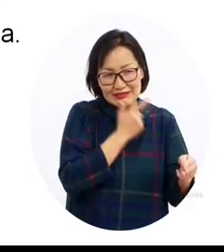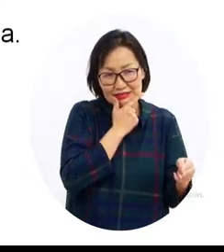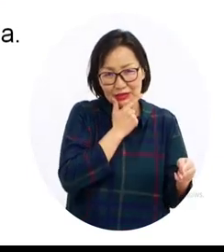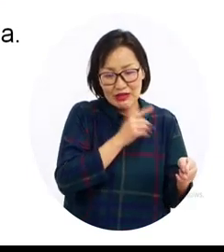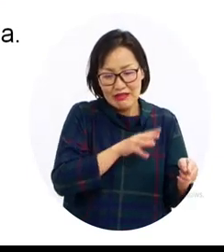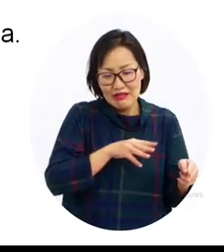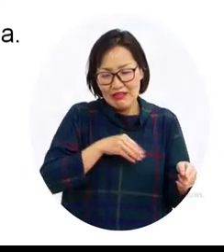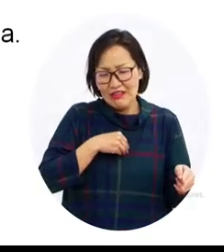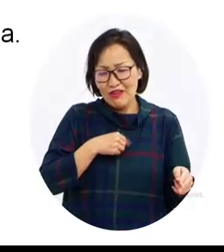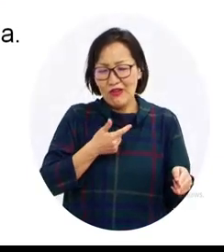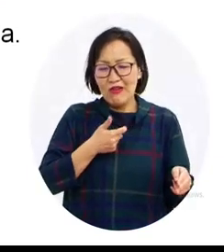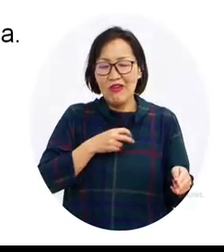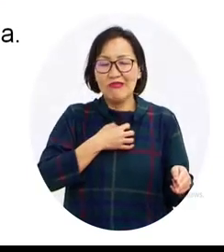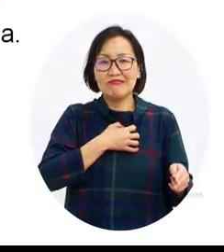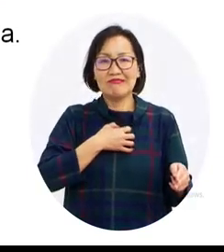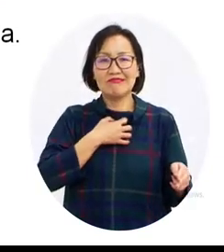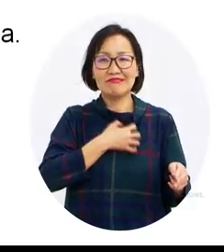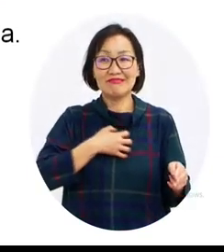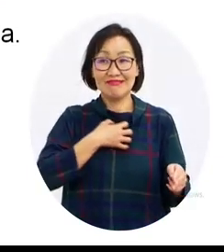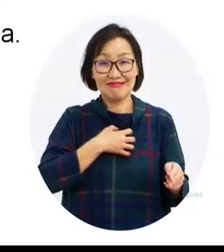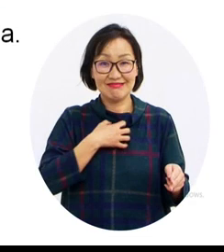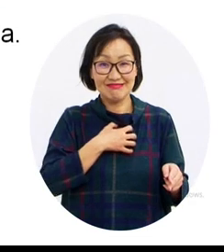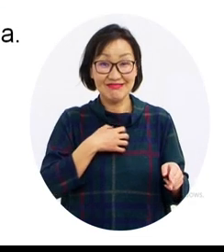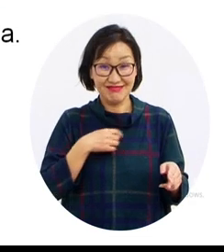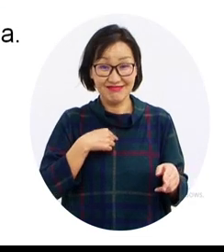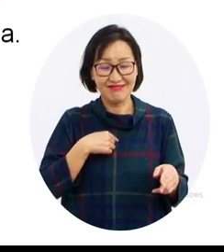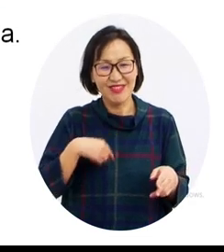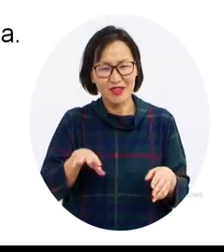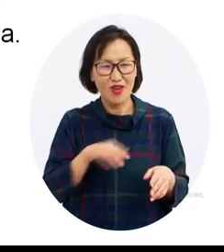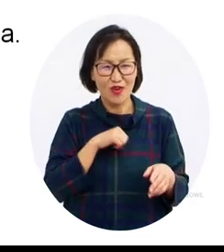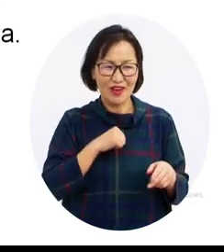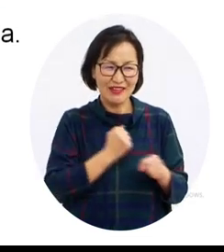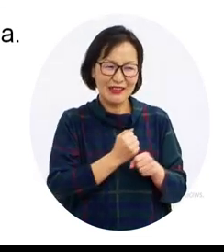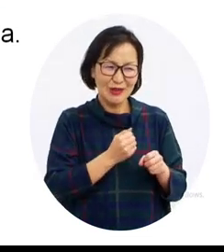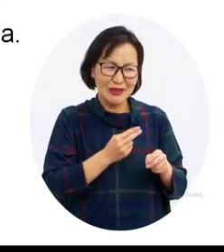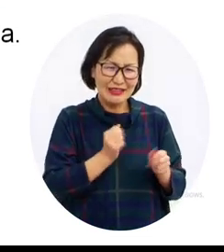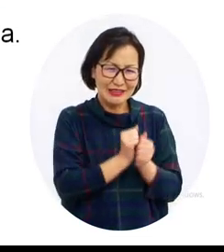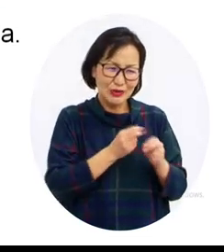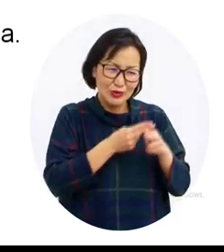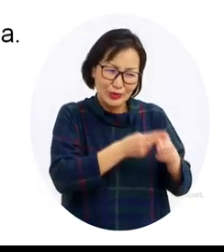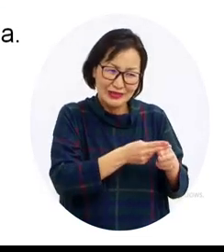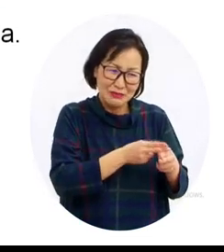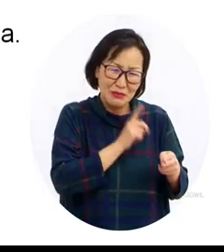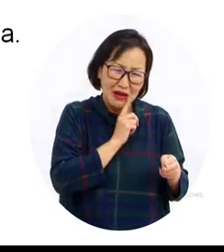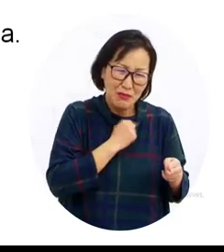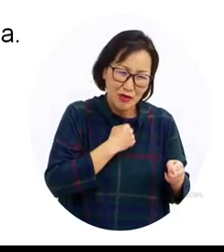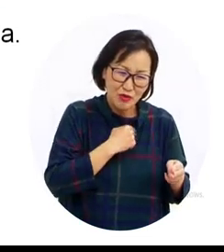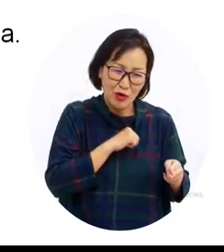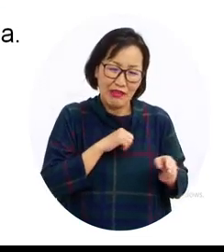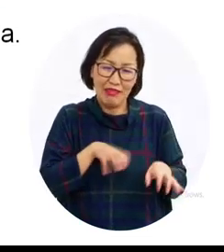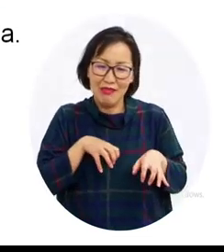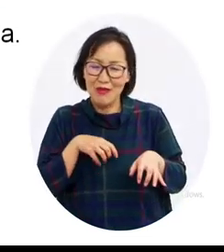харлаад явчлаа гэсэн хөлбөр зөвхөлөө. Уул найздаа тусламаар байгаа тийм үү? Тэгсэн мөртлөө нэг л харны сэтгэл хөдлөөд байсан